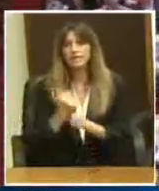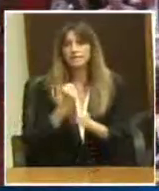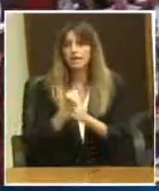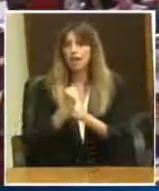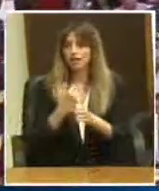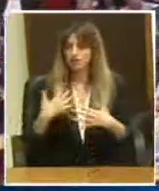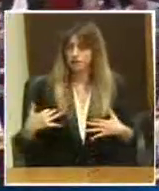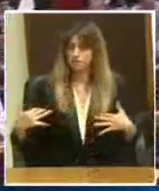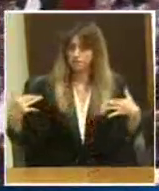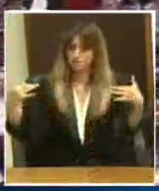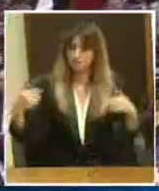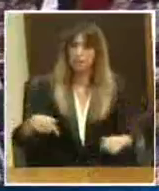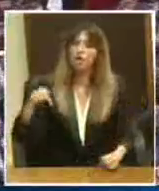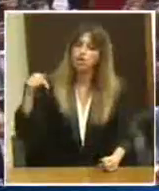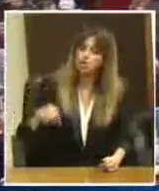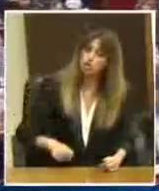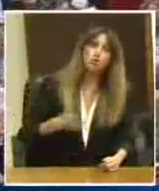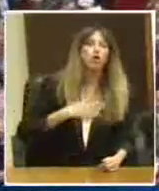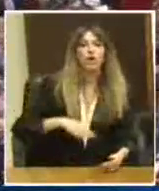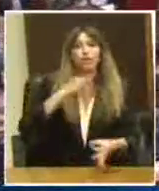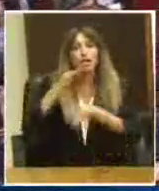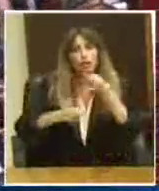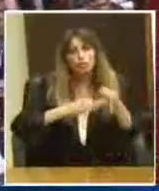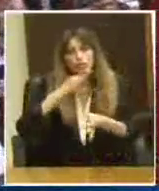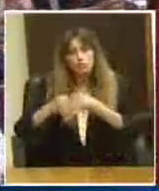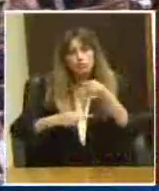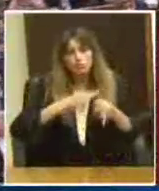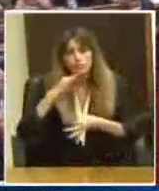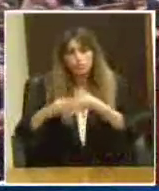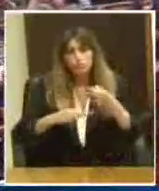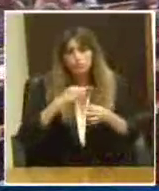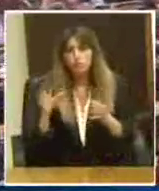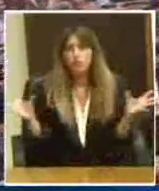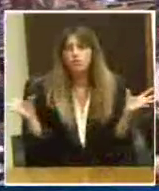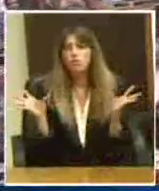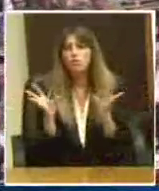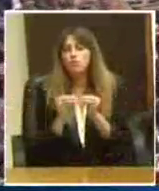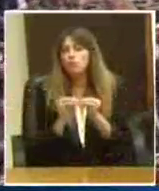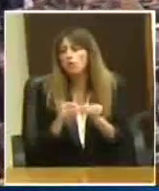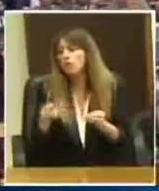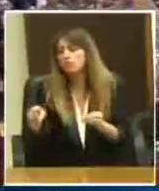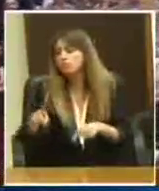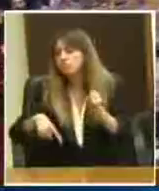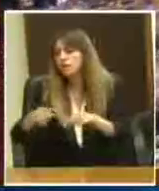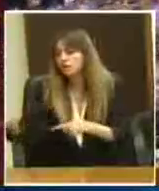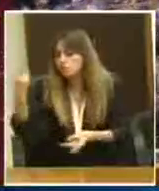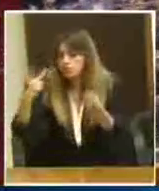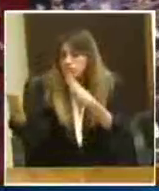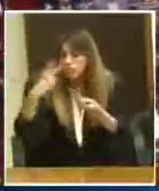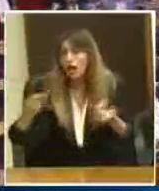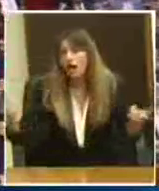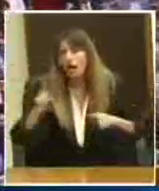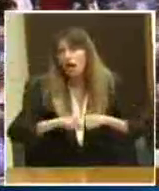στα τετελεσμένα, ή μάλλον πριν πάω σε αυτά, στα τετελεσμένα. Άκουσα με πολύ μεγάλο